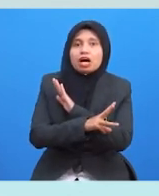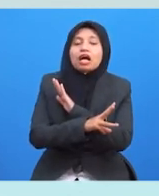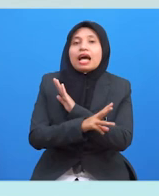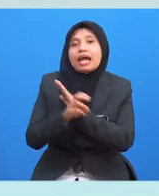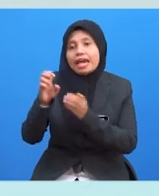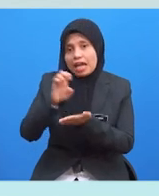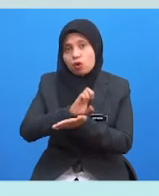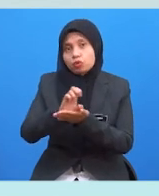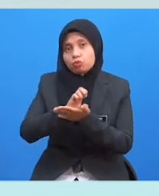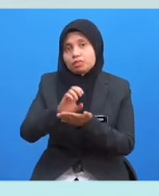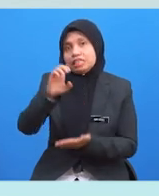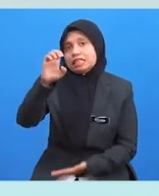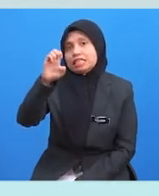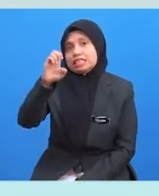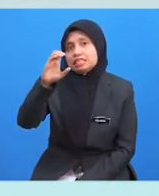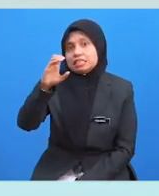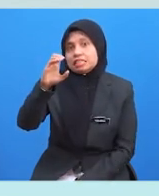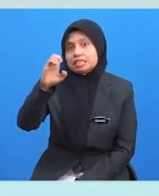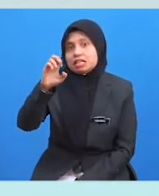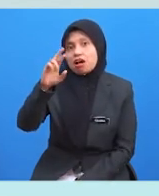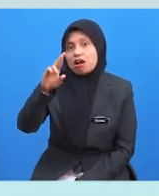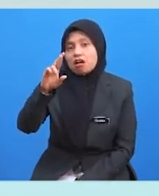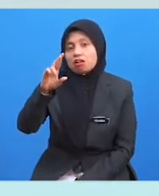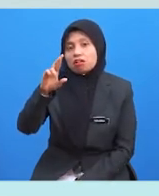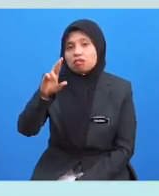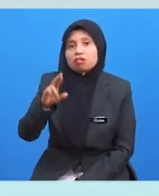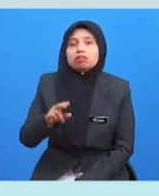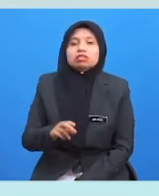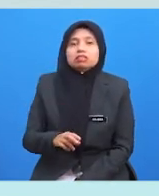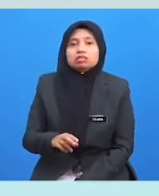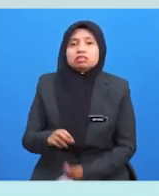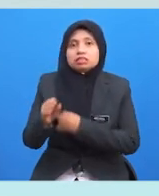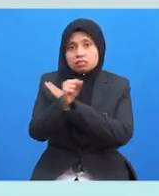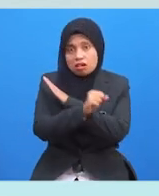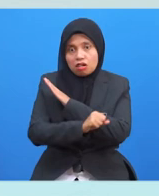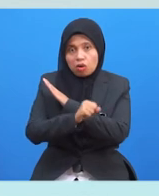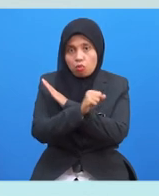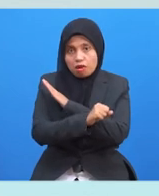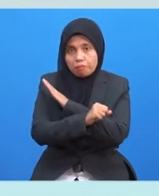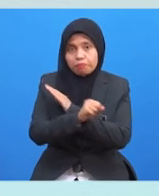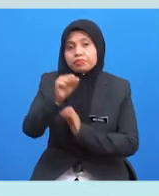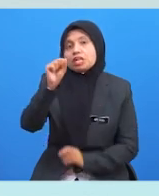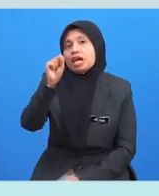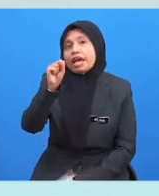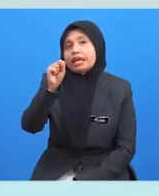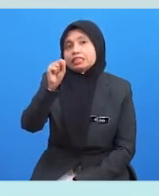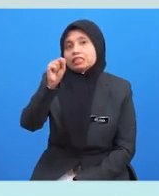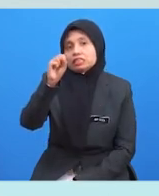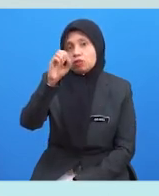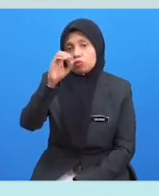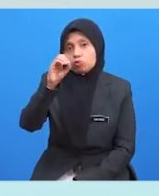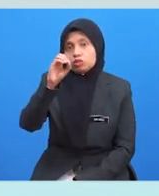Timur, ECER, Sarawak Corridor of Renewable Energy,